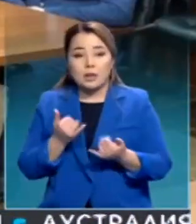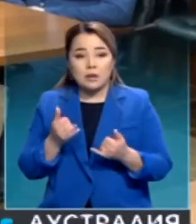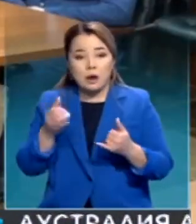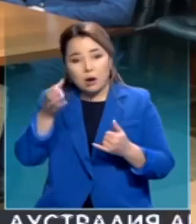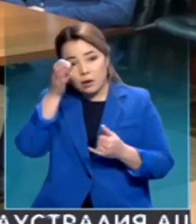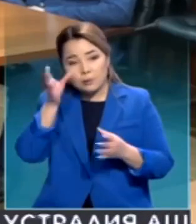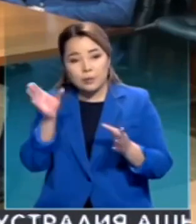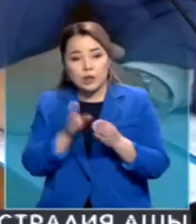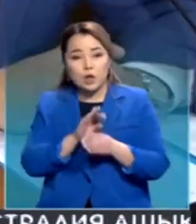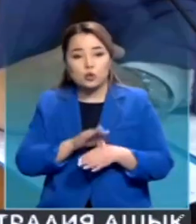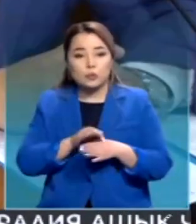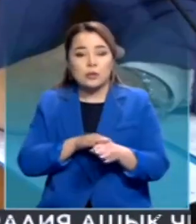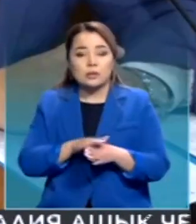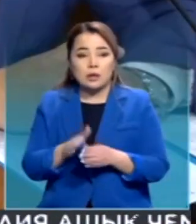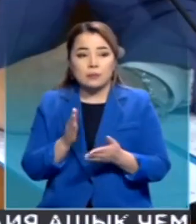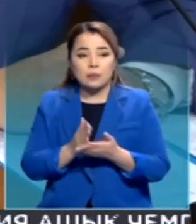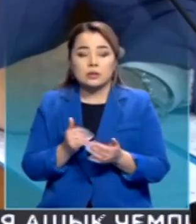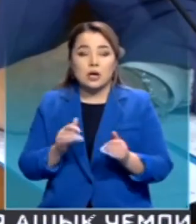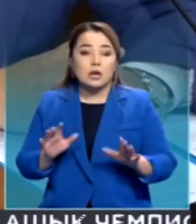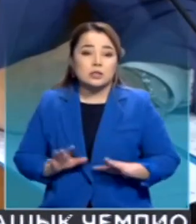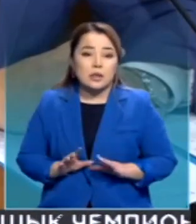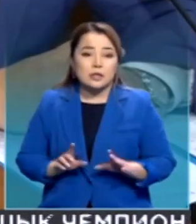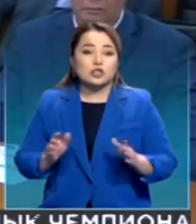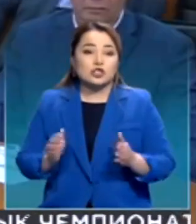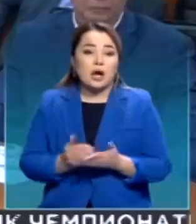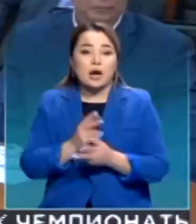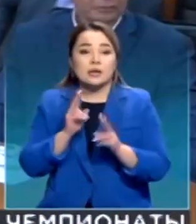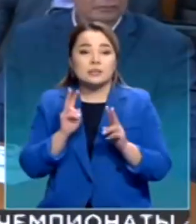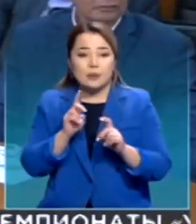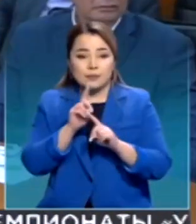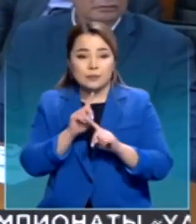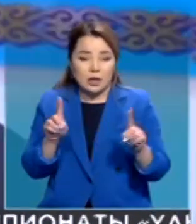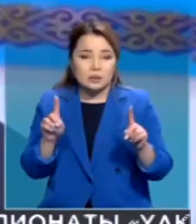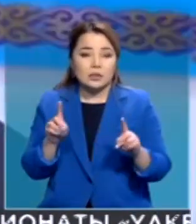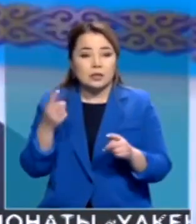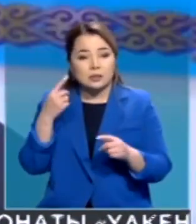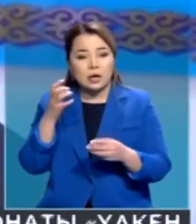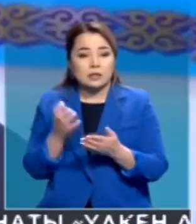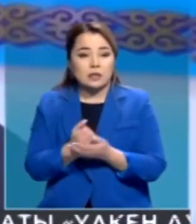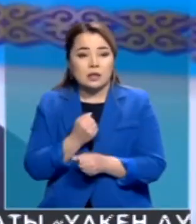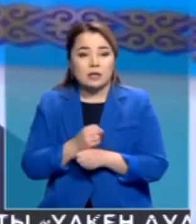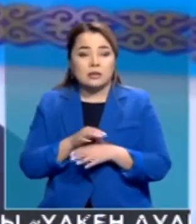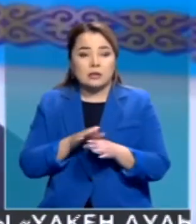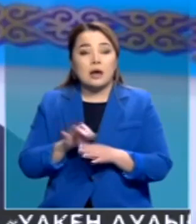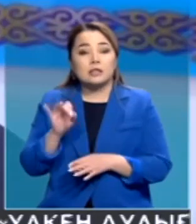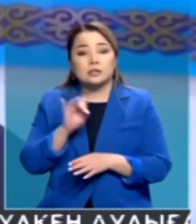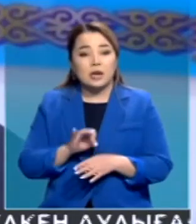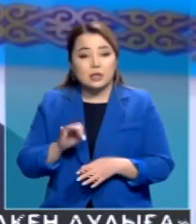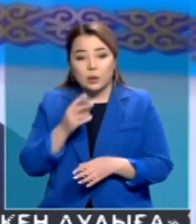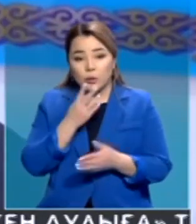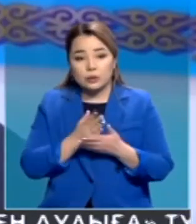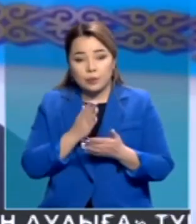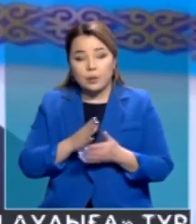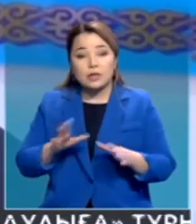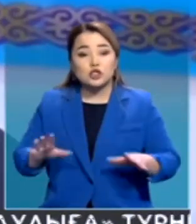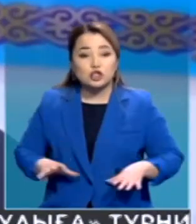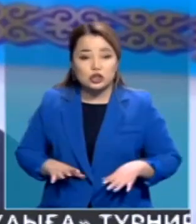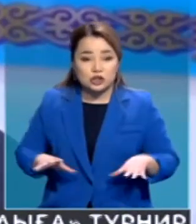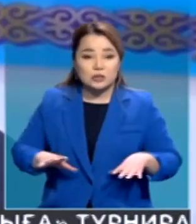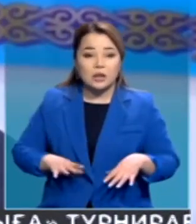ғалымдармен бірлесіп жұмыс істеп, құлқұйрықтың жаңа типін шығаруға атсалысты. Тарихқа қарап отсан, жылқы